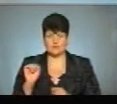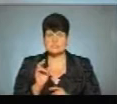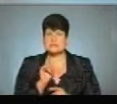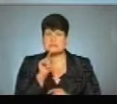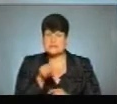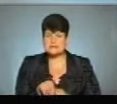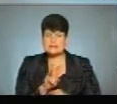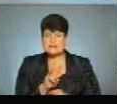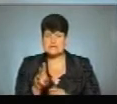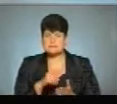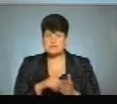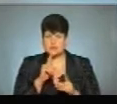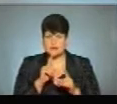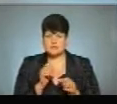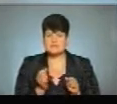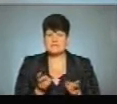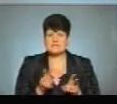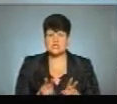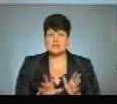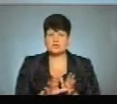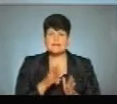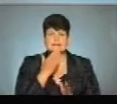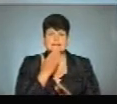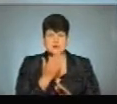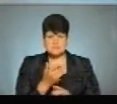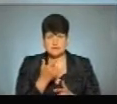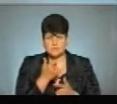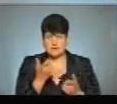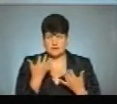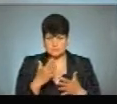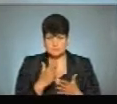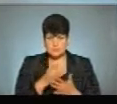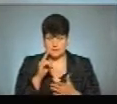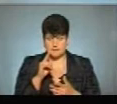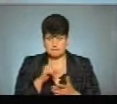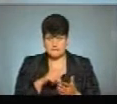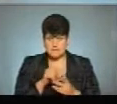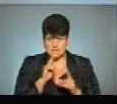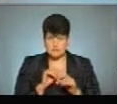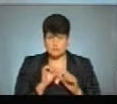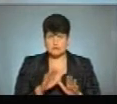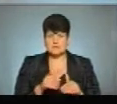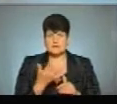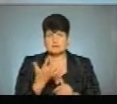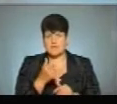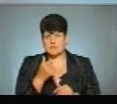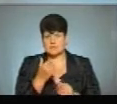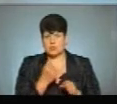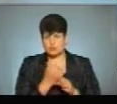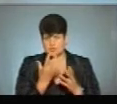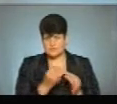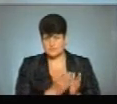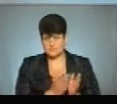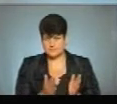сайт міської ради і залишити електронний запит. Тобто це інформація, якою вже володіє міська рада, яку можна нам надати впродовж 5 робочих днів,